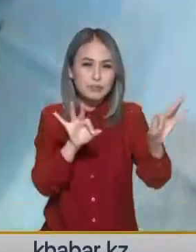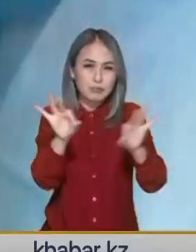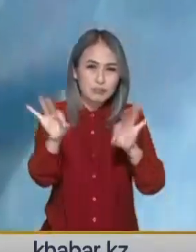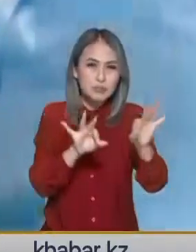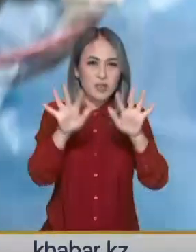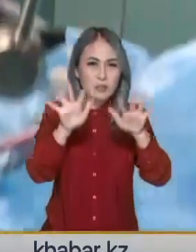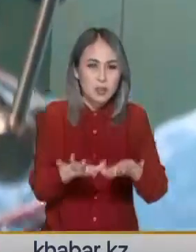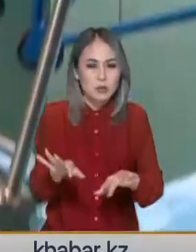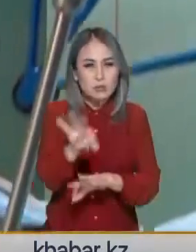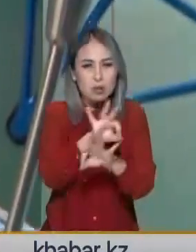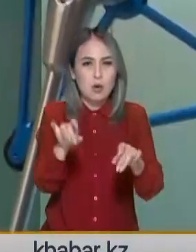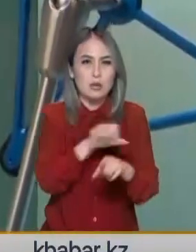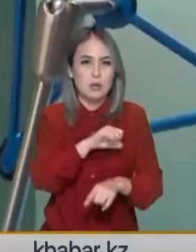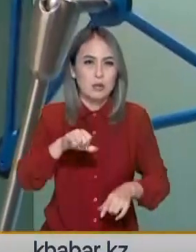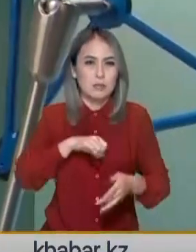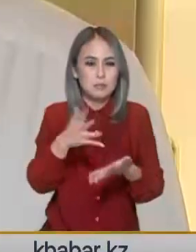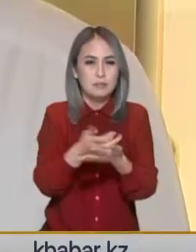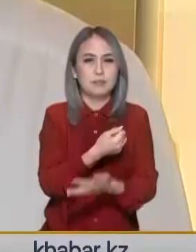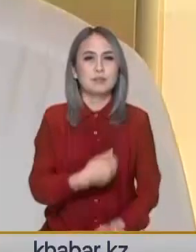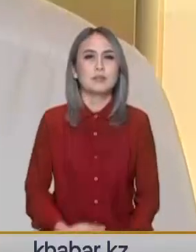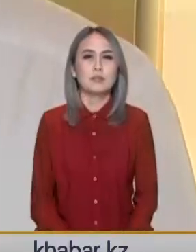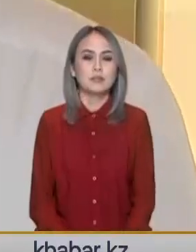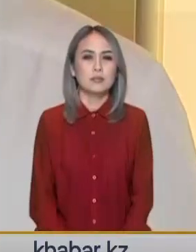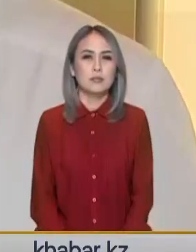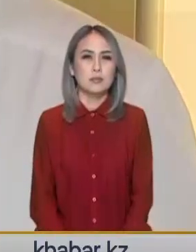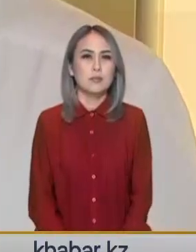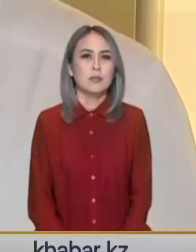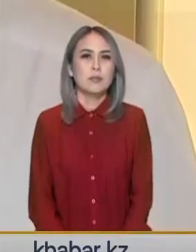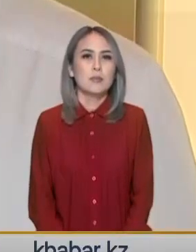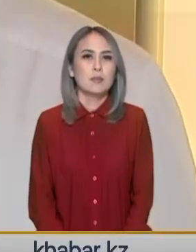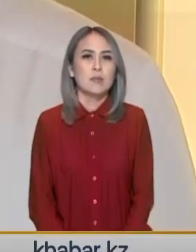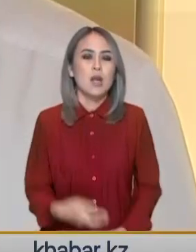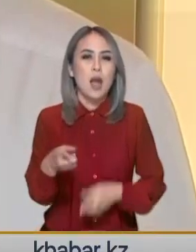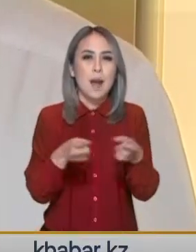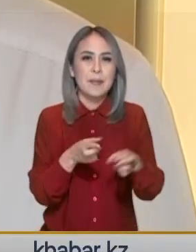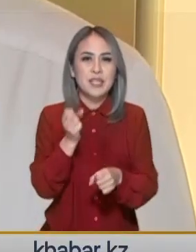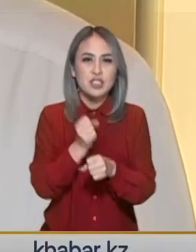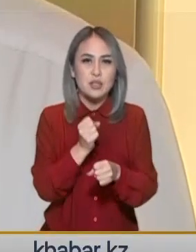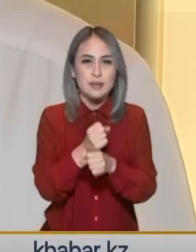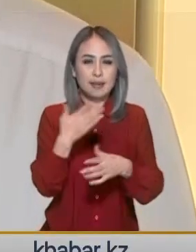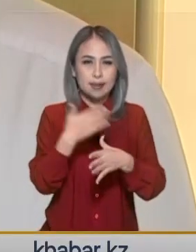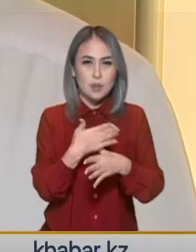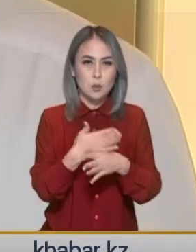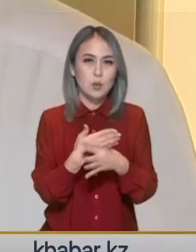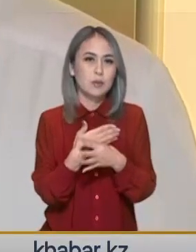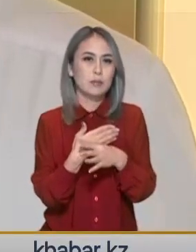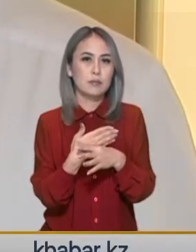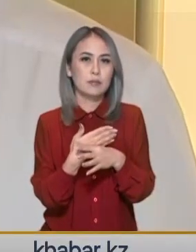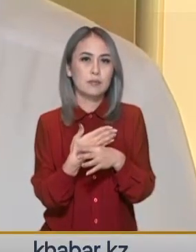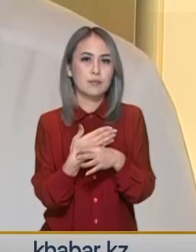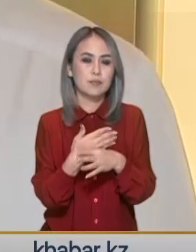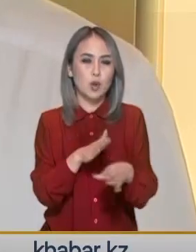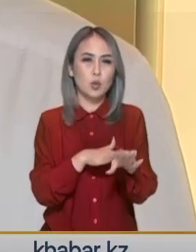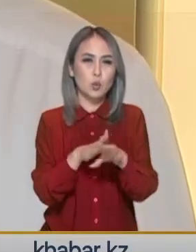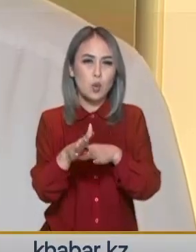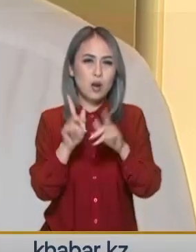оның орнын робот өзі анықтайды. Операция жасайтын хирургтың көмегімен